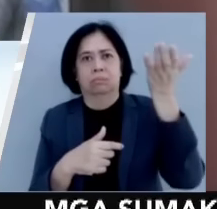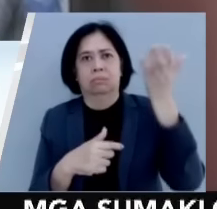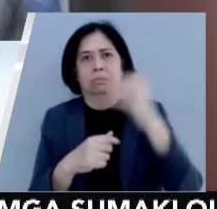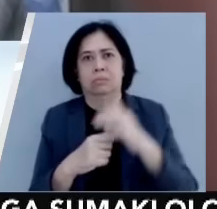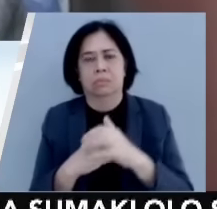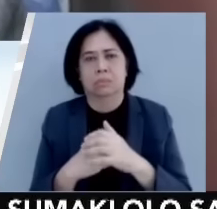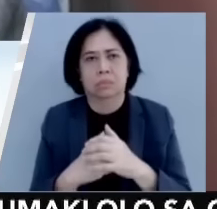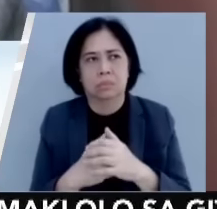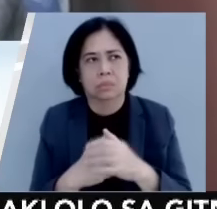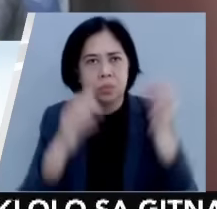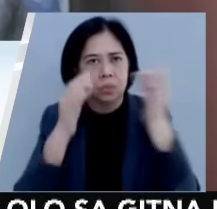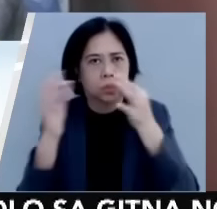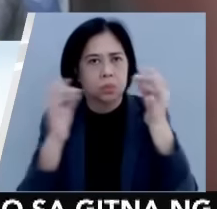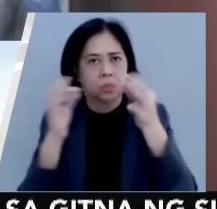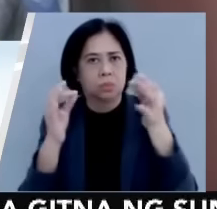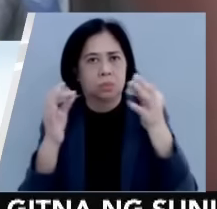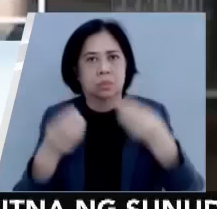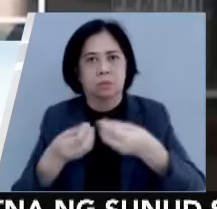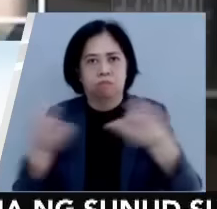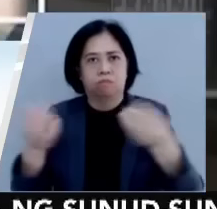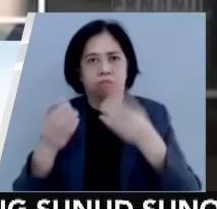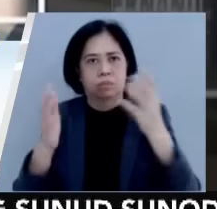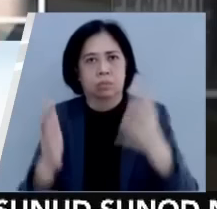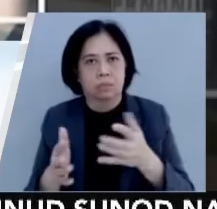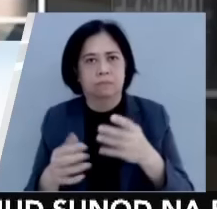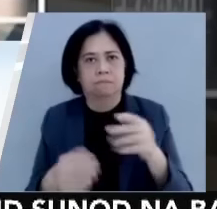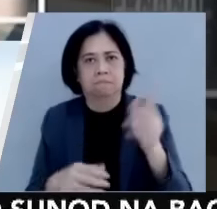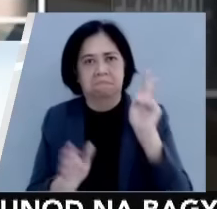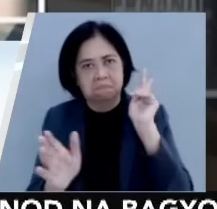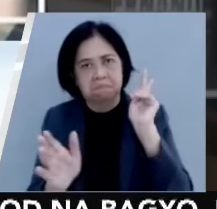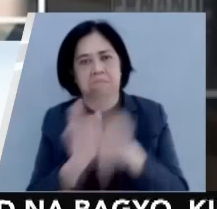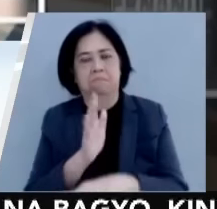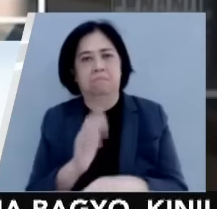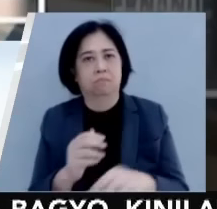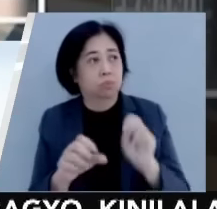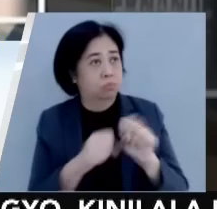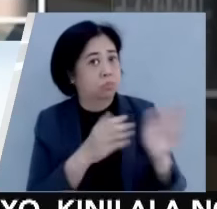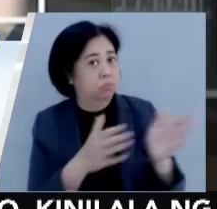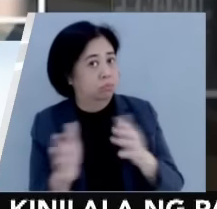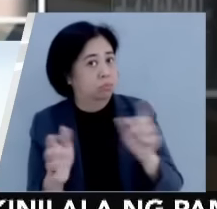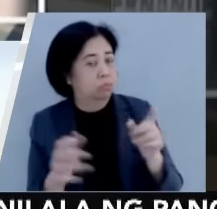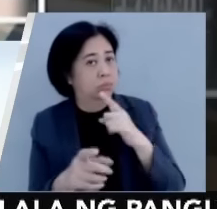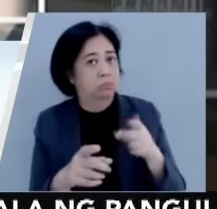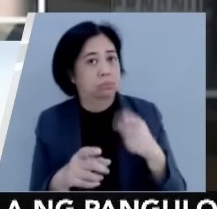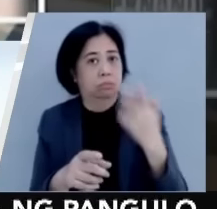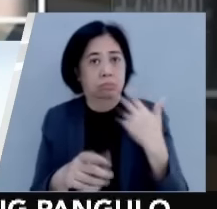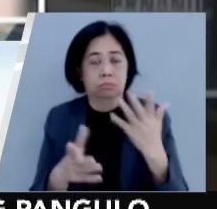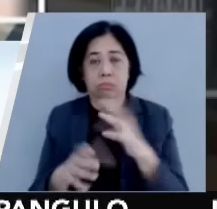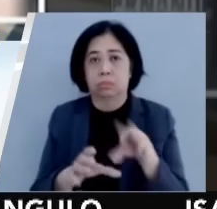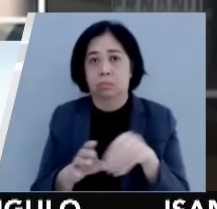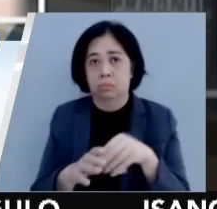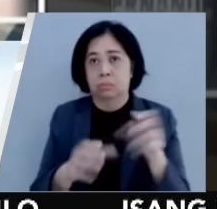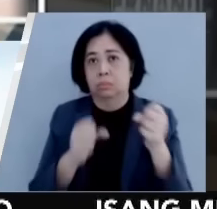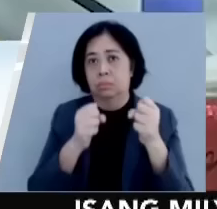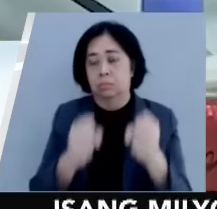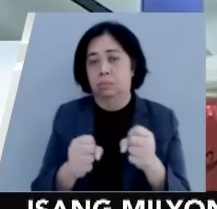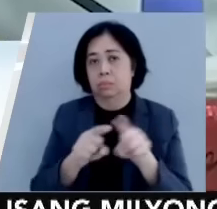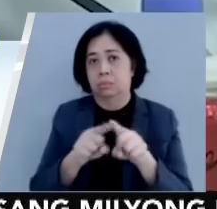drug distribution, patayin. So, nagpa-plant po talaga kayo ng evidence? Well, that was a part of the strategy as a